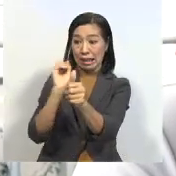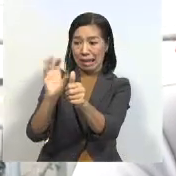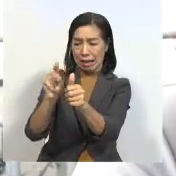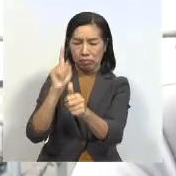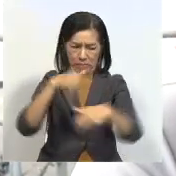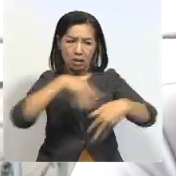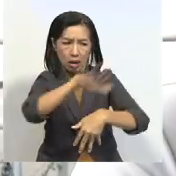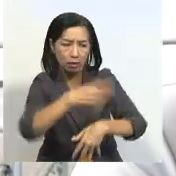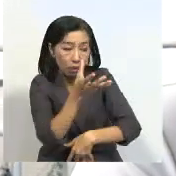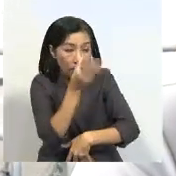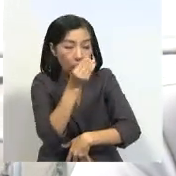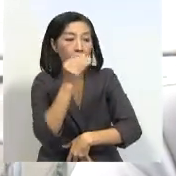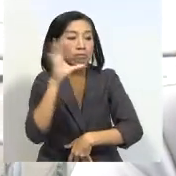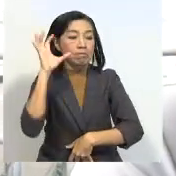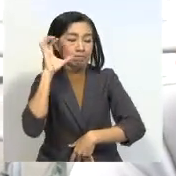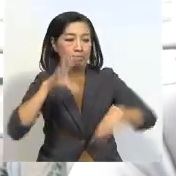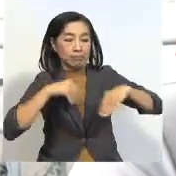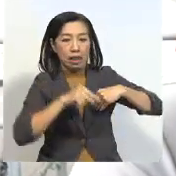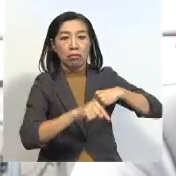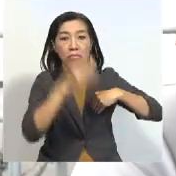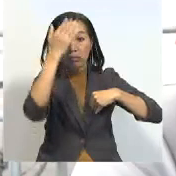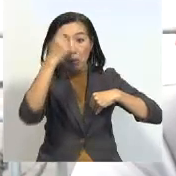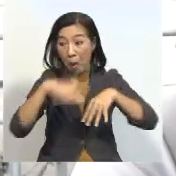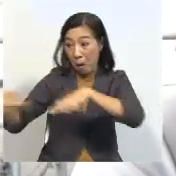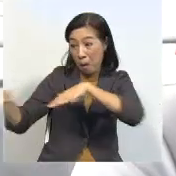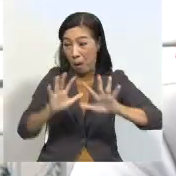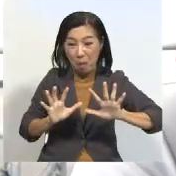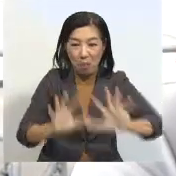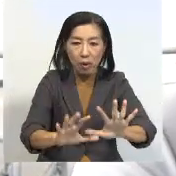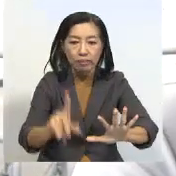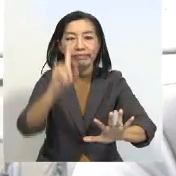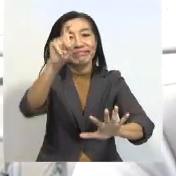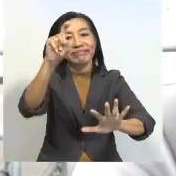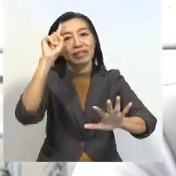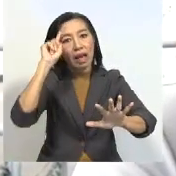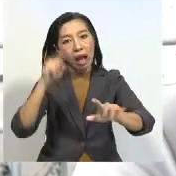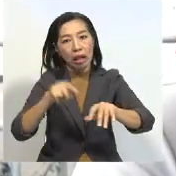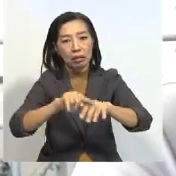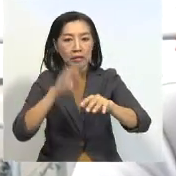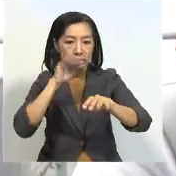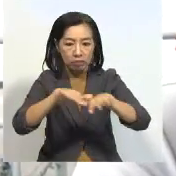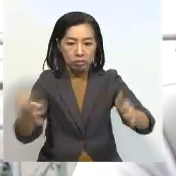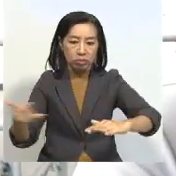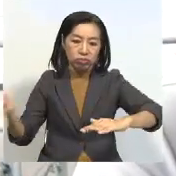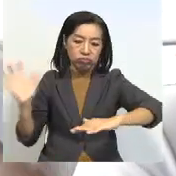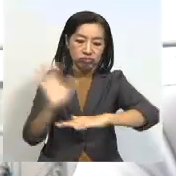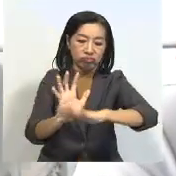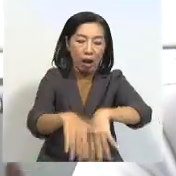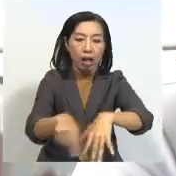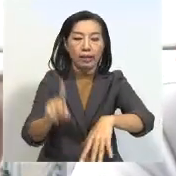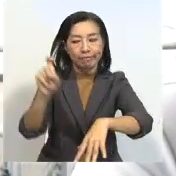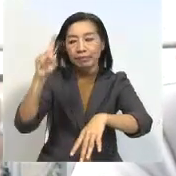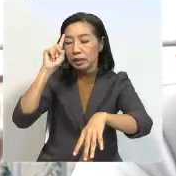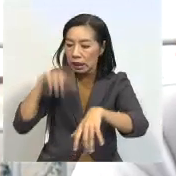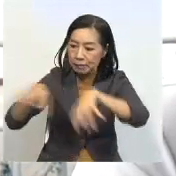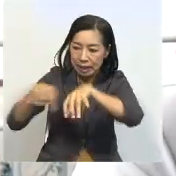ที่เพราะถ้าท่านลงไปลอยพร้อมกันหมดทีเดียวเนี่ยเดี๋ยวก็จะเกรงว่าจะเป็นอันตรายก็เดี๋ยวจะมีเจ้าหน้าที่เขาจะจัดคิวนะครับ